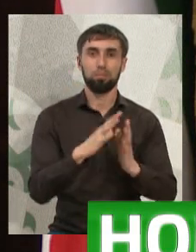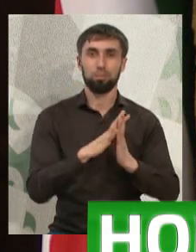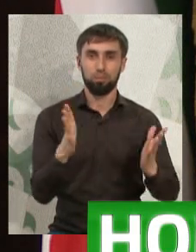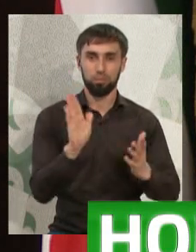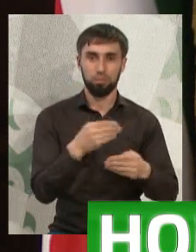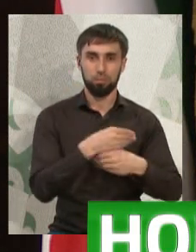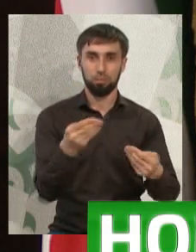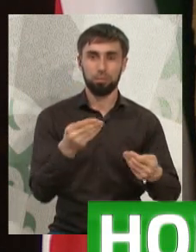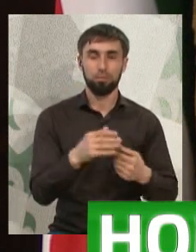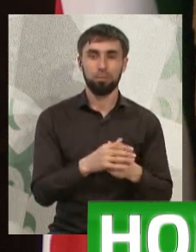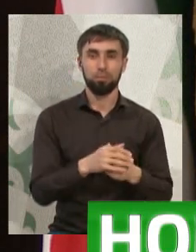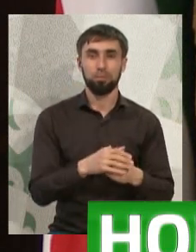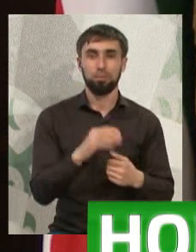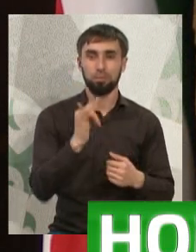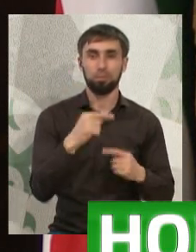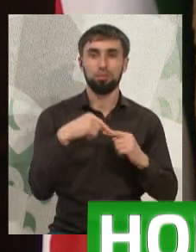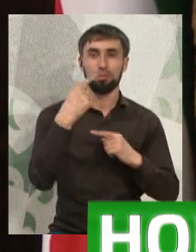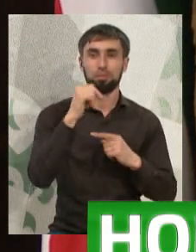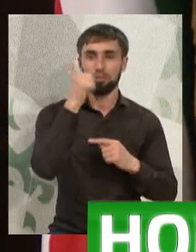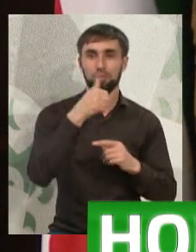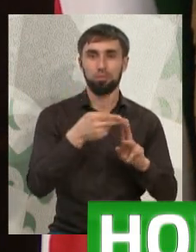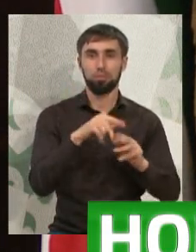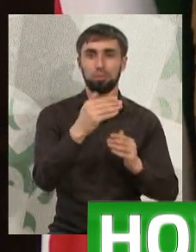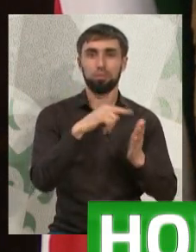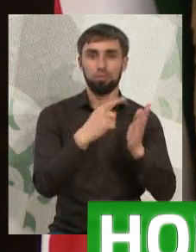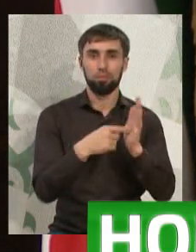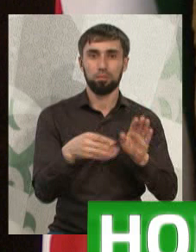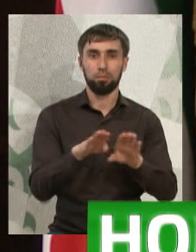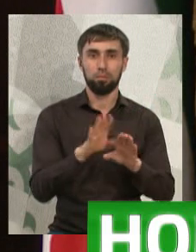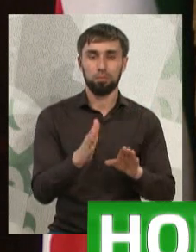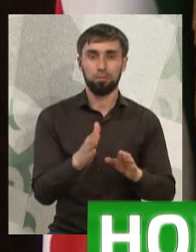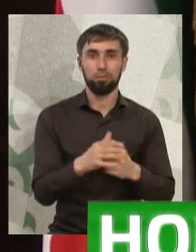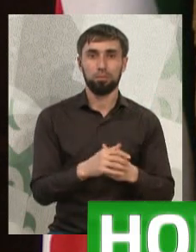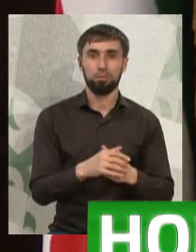мы вообще как бы, этот вопрос закроем. Вот. Поэтому